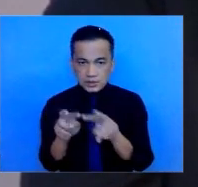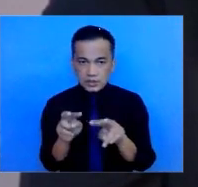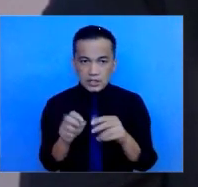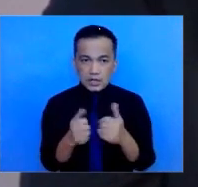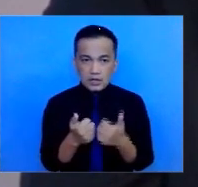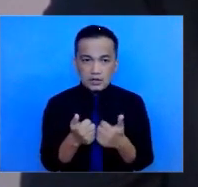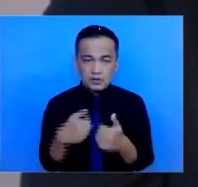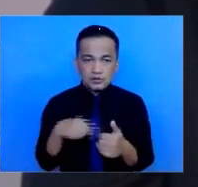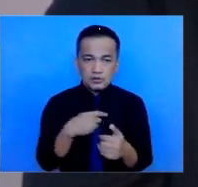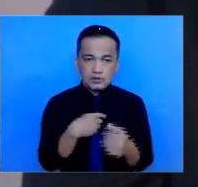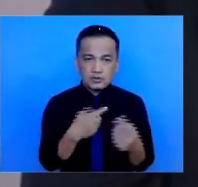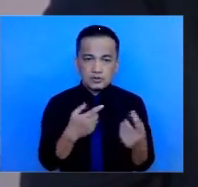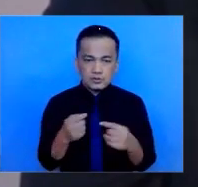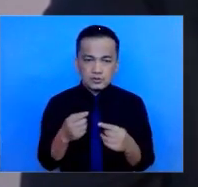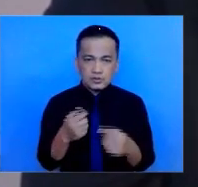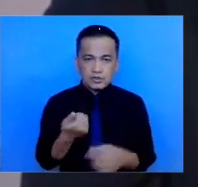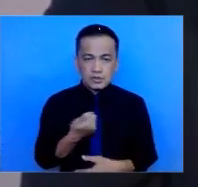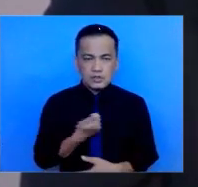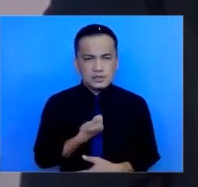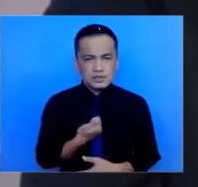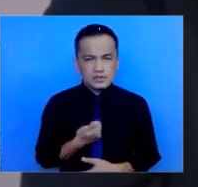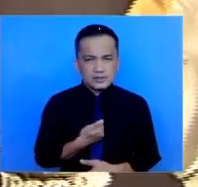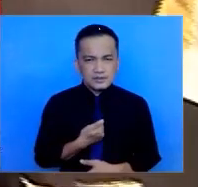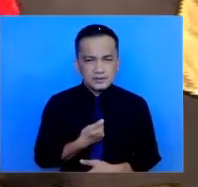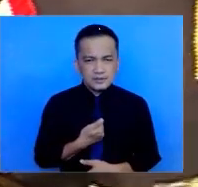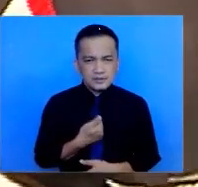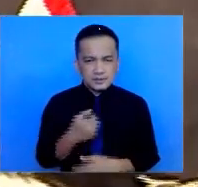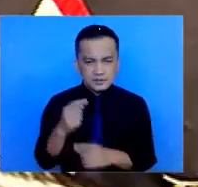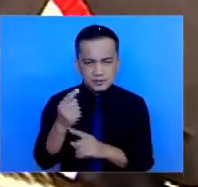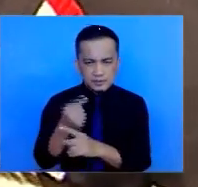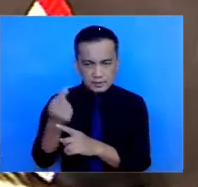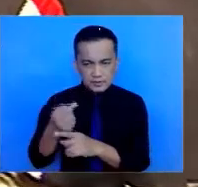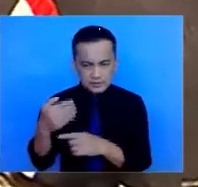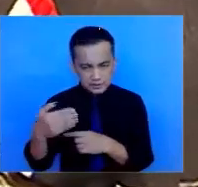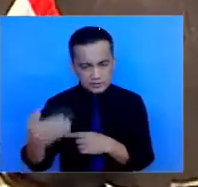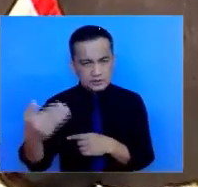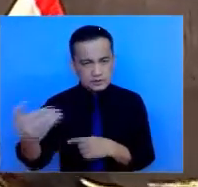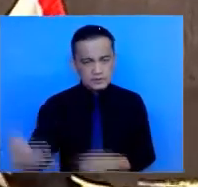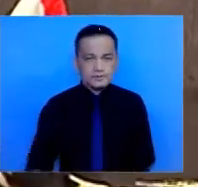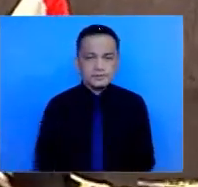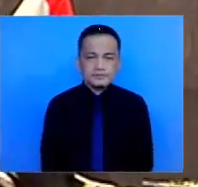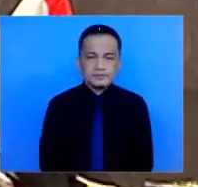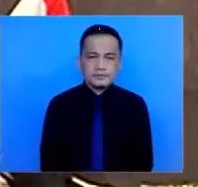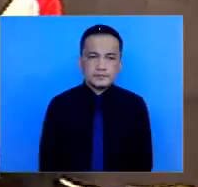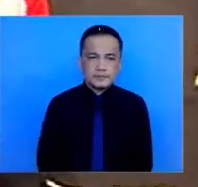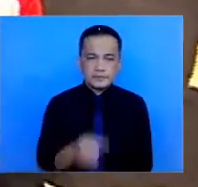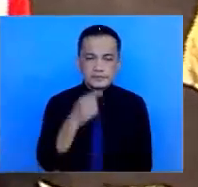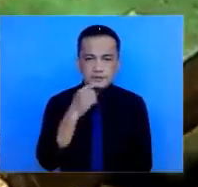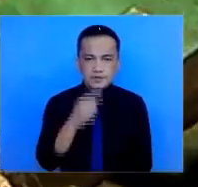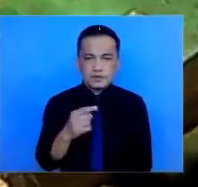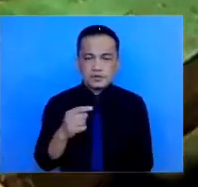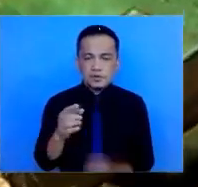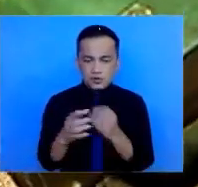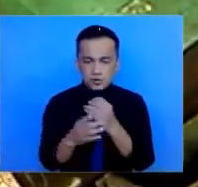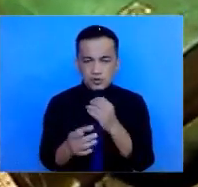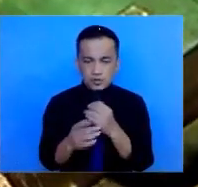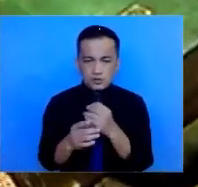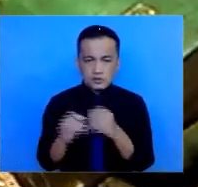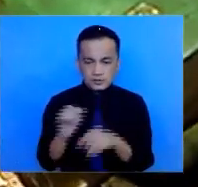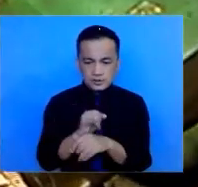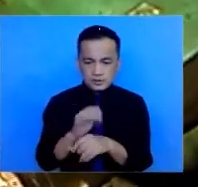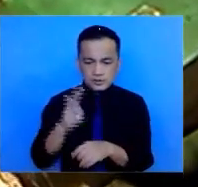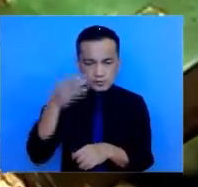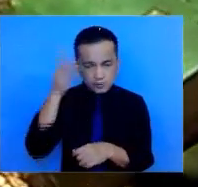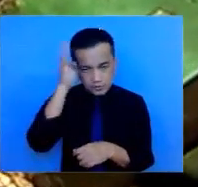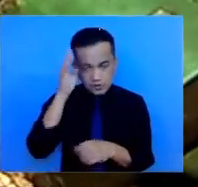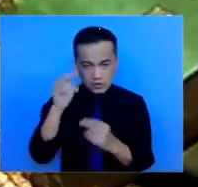conduct ourselves in the months to come. Sabi ng Oil Industry Management Bureau, bagamat sa Nobyembre pa ipapatupad